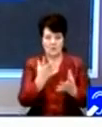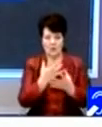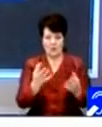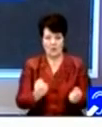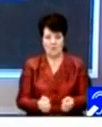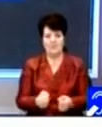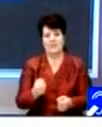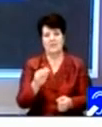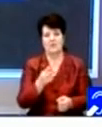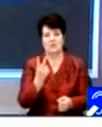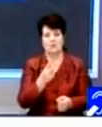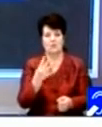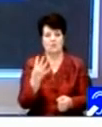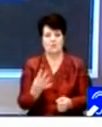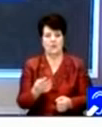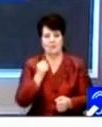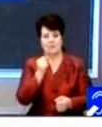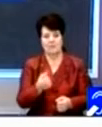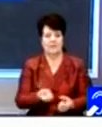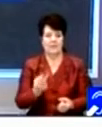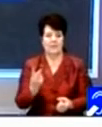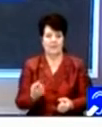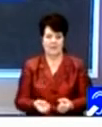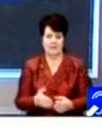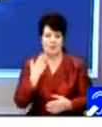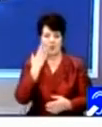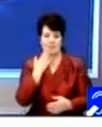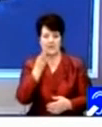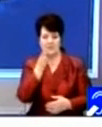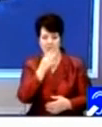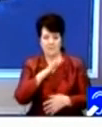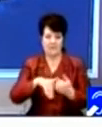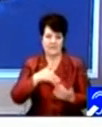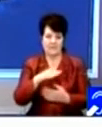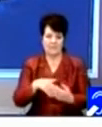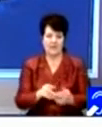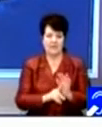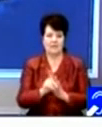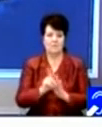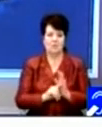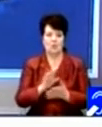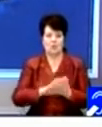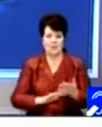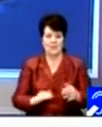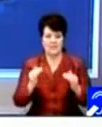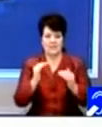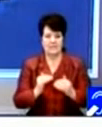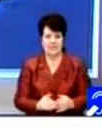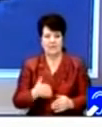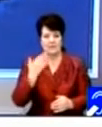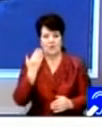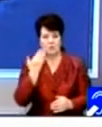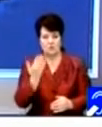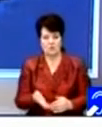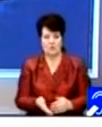noapte și 24 de grade mâine la prânz. În România vremea rămâne instabilă, temperaturile continuă să scadă ușor, așadar